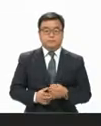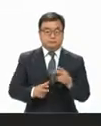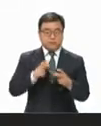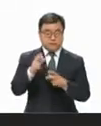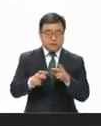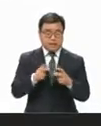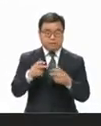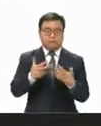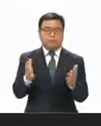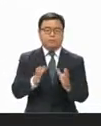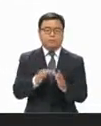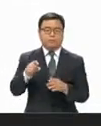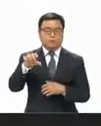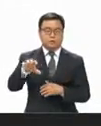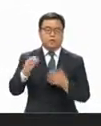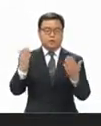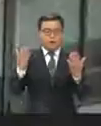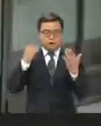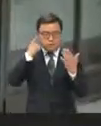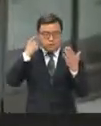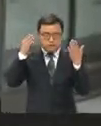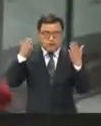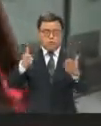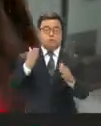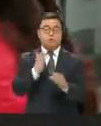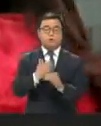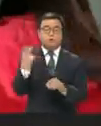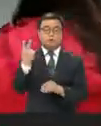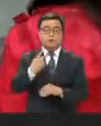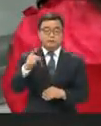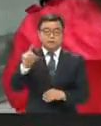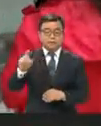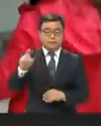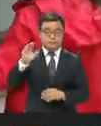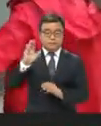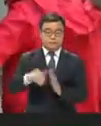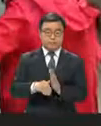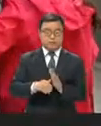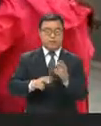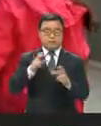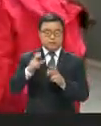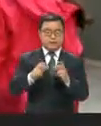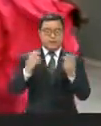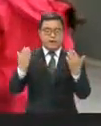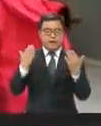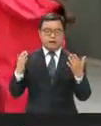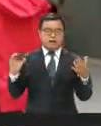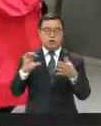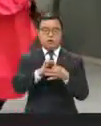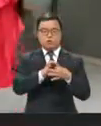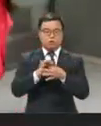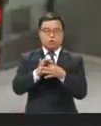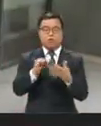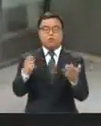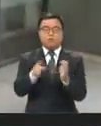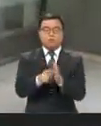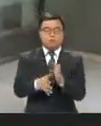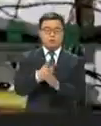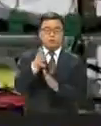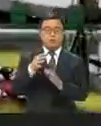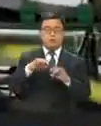산업계 역시 라이어슨대를 주목하고 있습니다. 지난 2010년에는 산학연계를 위한 도시 에너지 센터가 문을